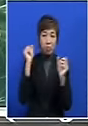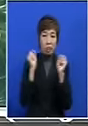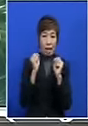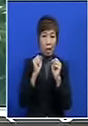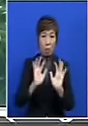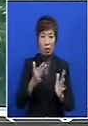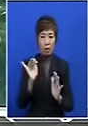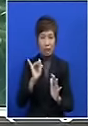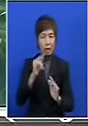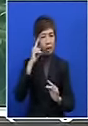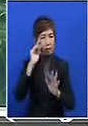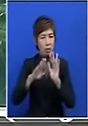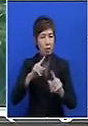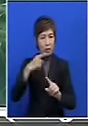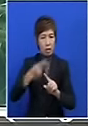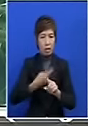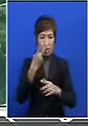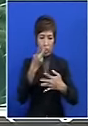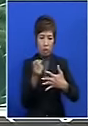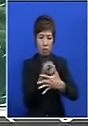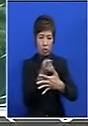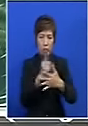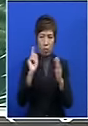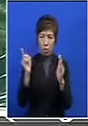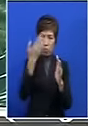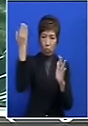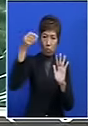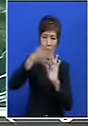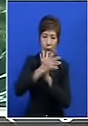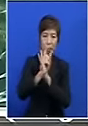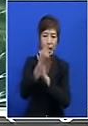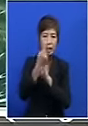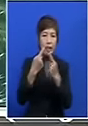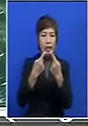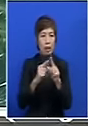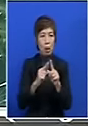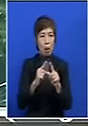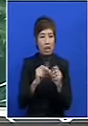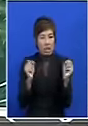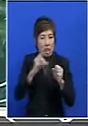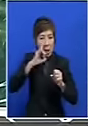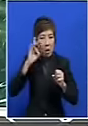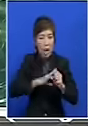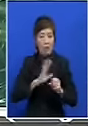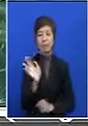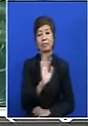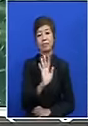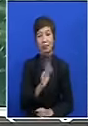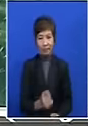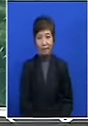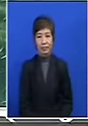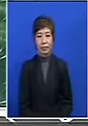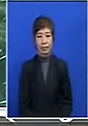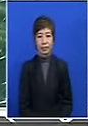ดเพียงเท่านี้เพราะว่าในช่วงของต้นกุมภาพันธ์ก็จะแผ่ลงมาปกคลุมอีกครั้งนะครับแต่ว่าจะไม่หนาวรุนแรงเท่ากับรอ